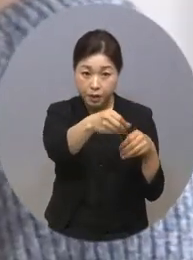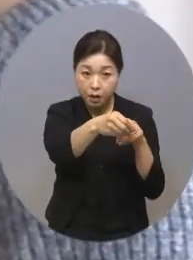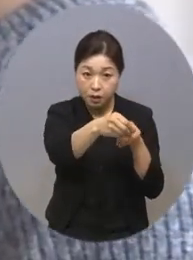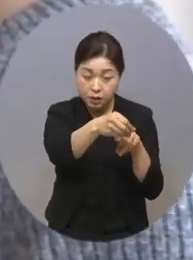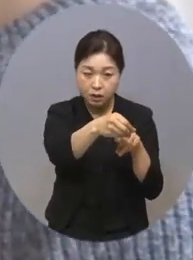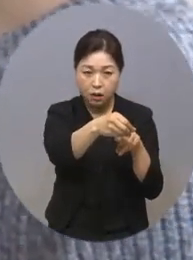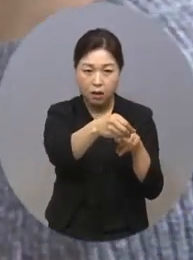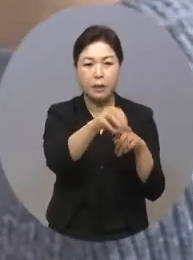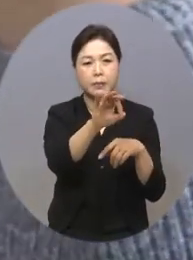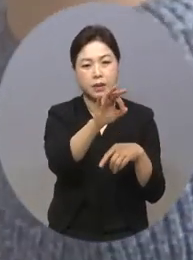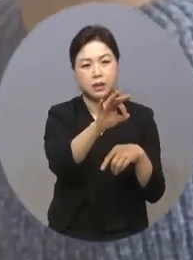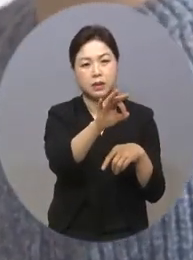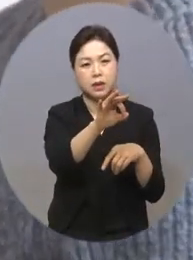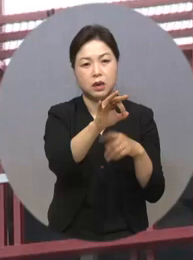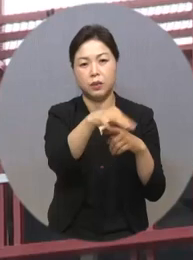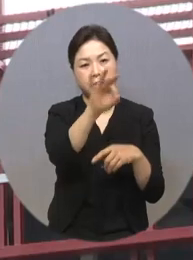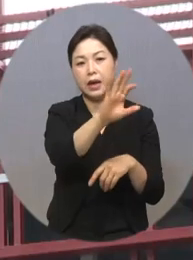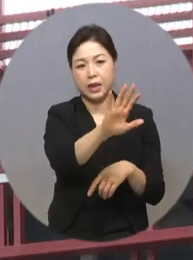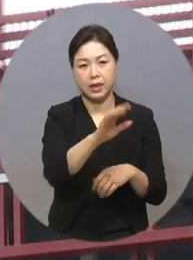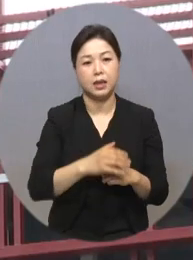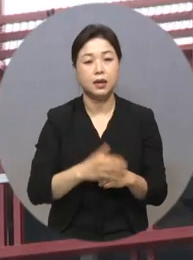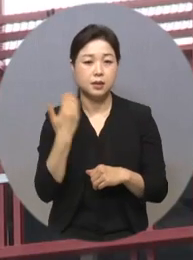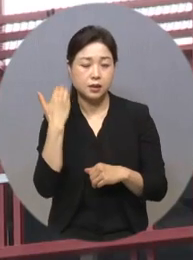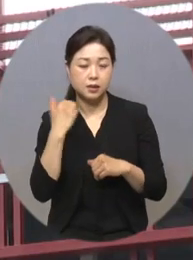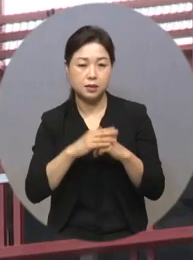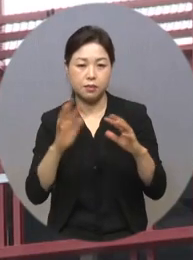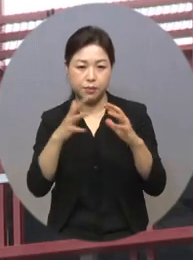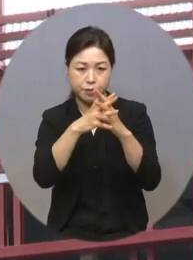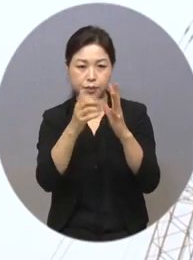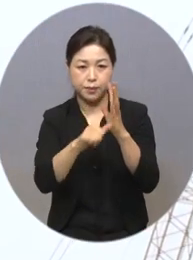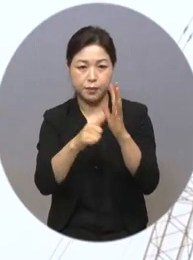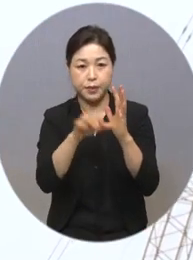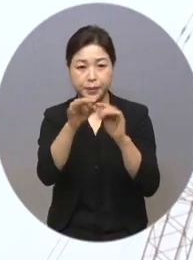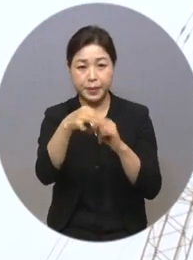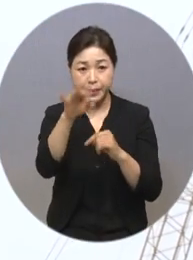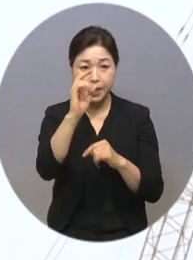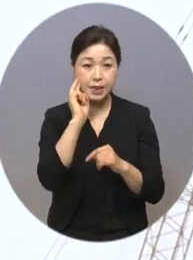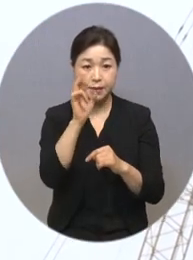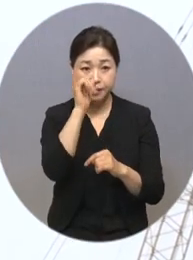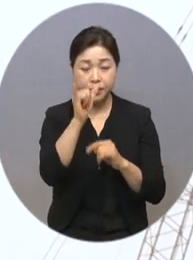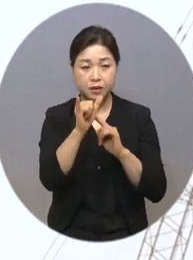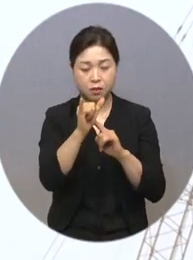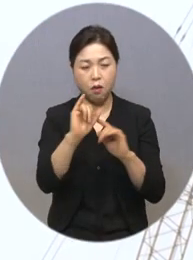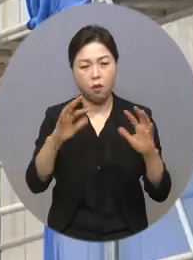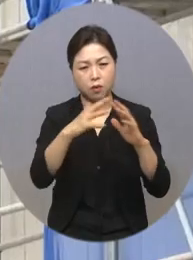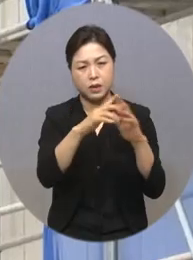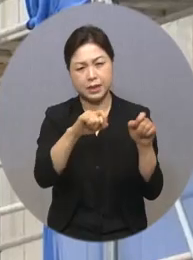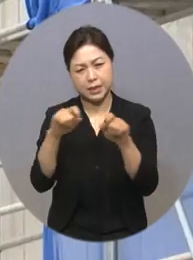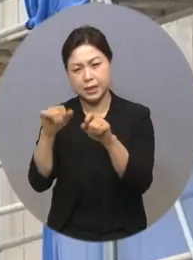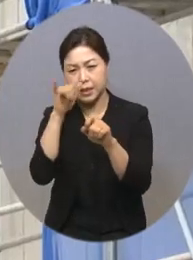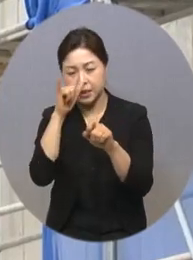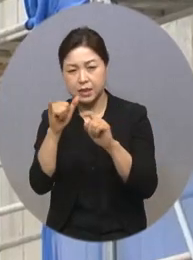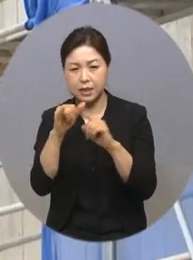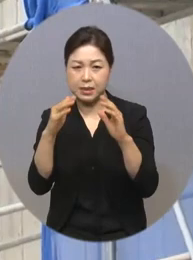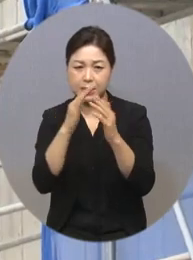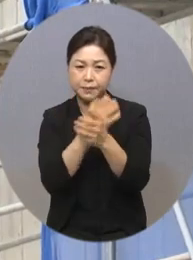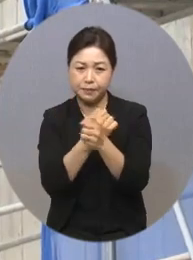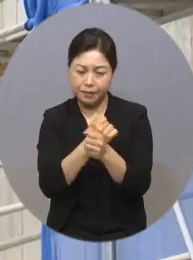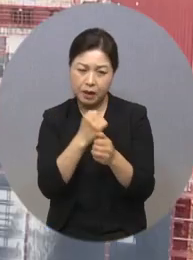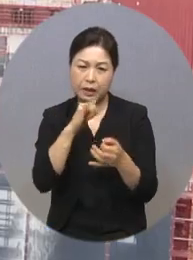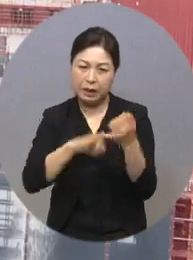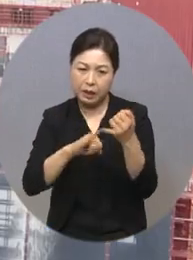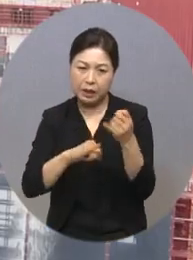검토할 예정입니다. 특히 최근 건설자재 가격 인상으로 인한 공사 지연 등 주택 공급 차질 우려에